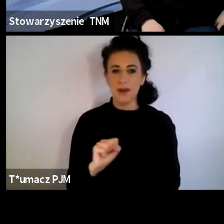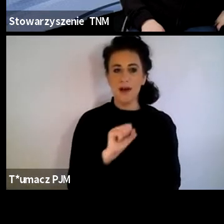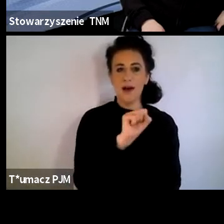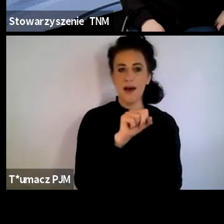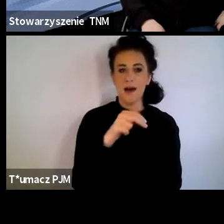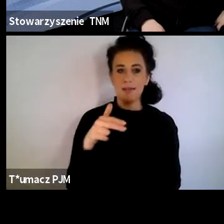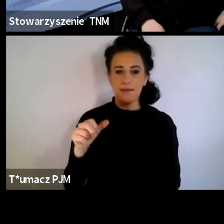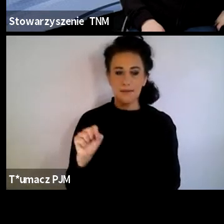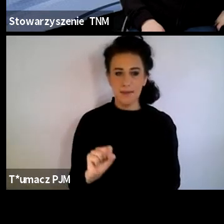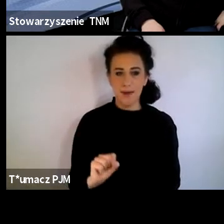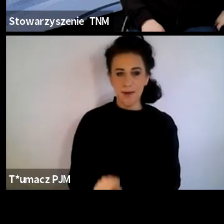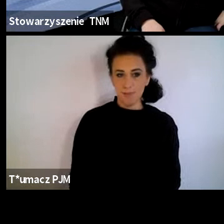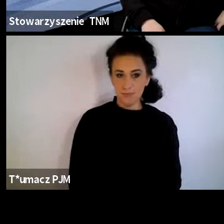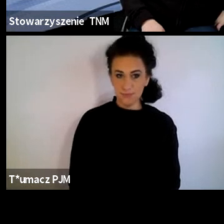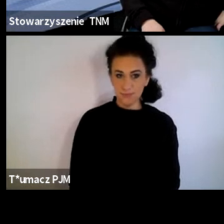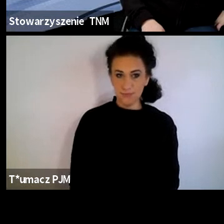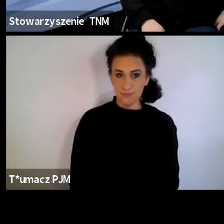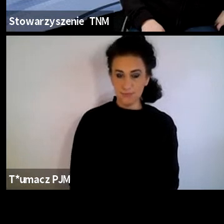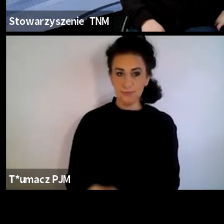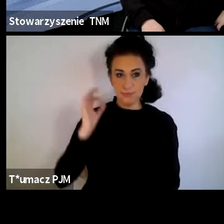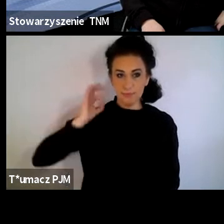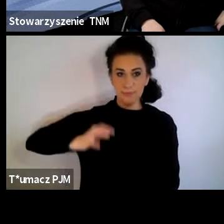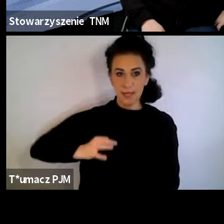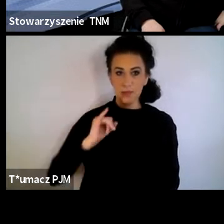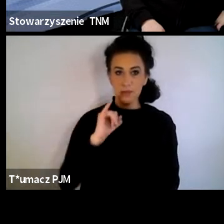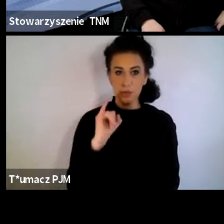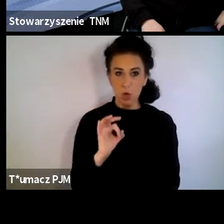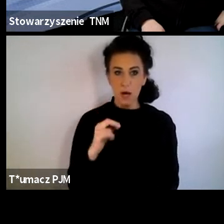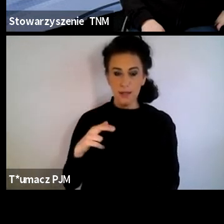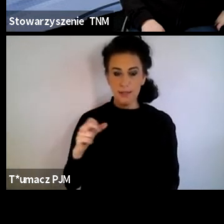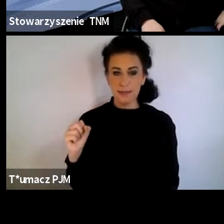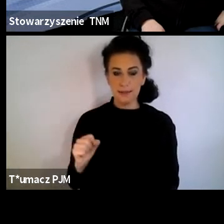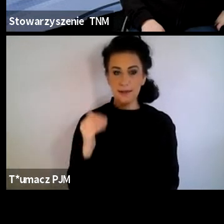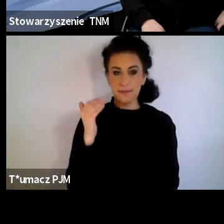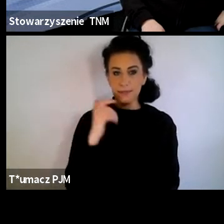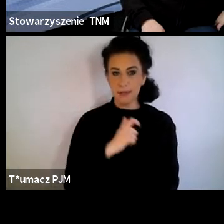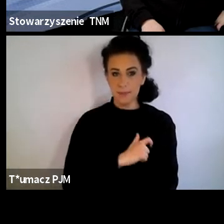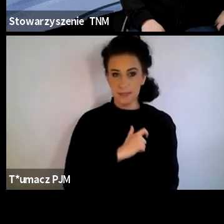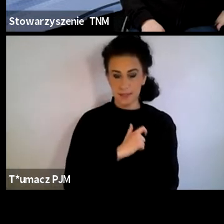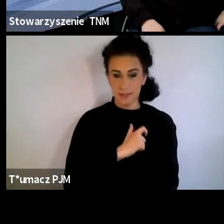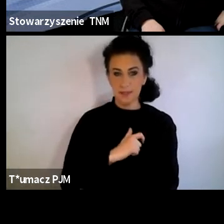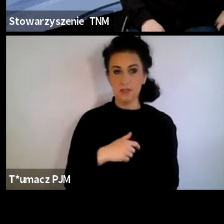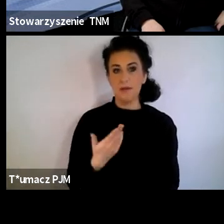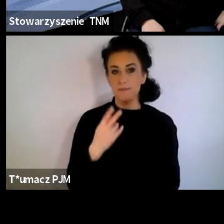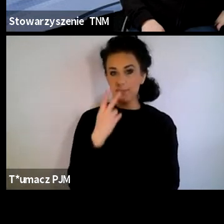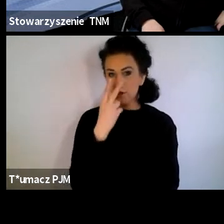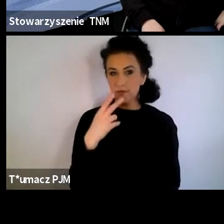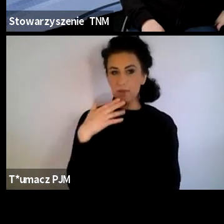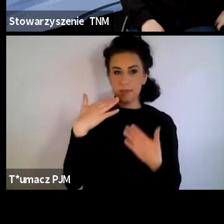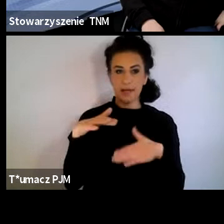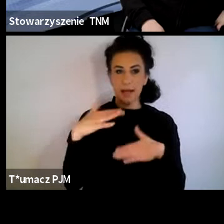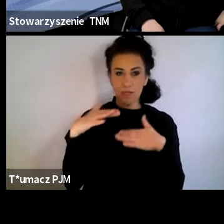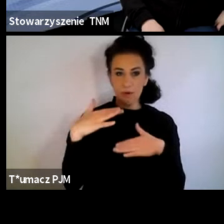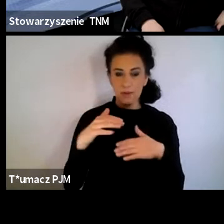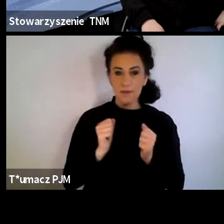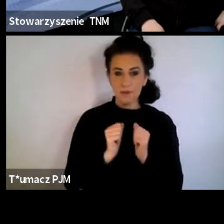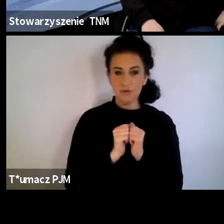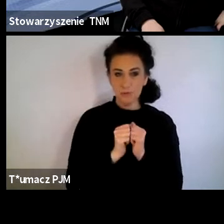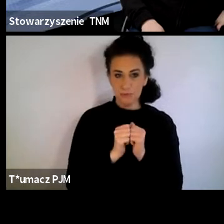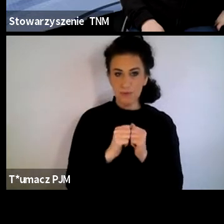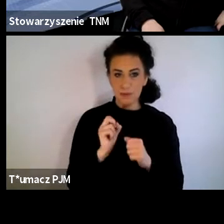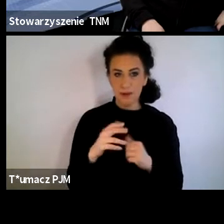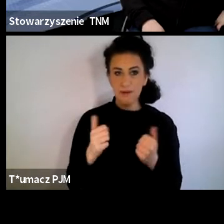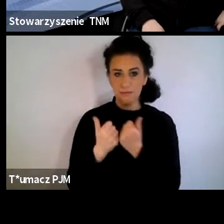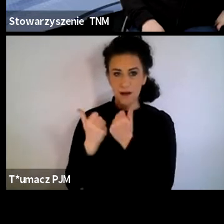Panasiewicz i pani Anna Brońka. Dzień dobry, witamy serdecznie. Widzę, że w Katowicach zimno. W Krakowie